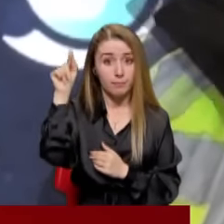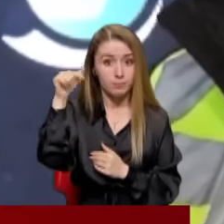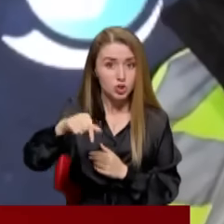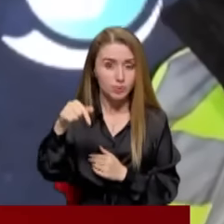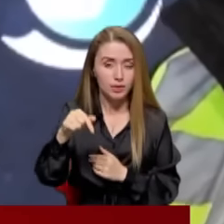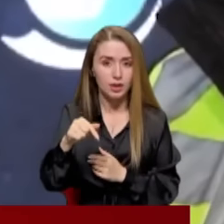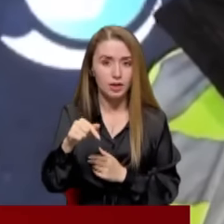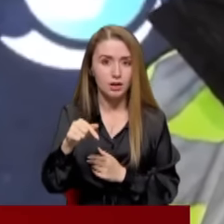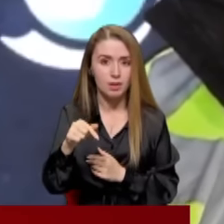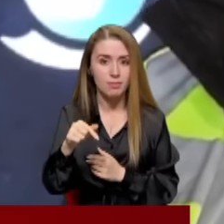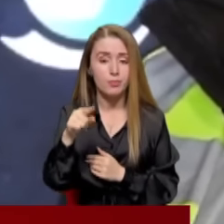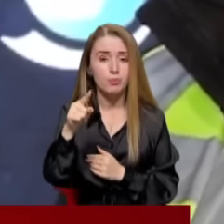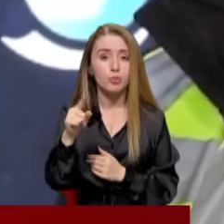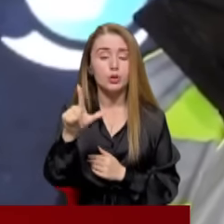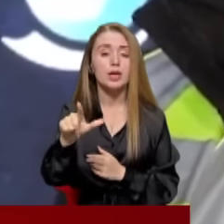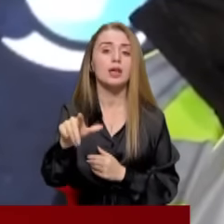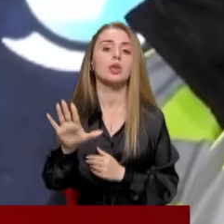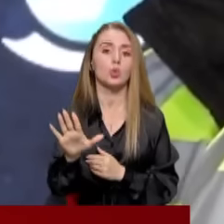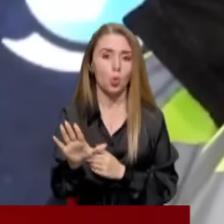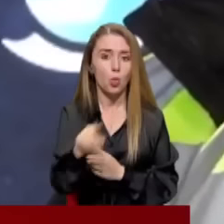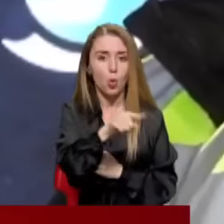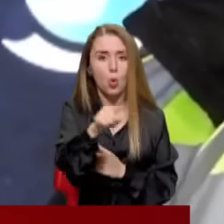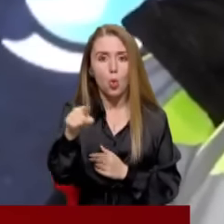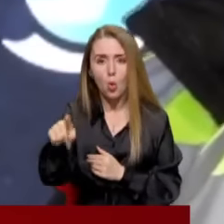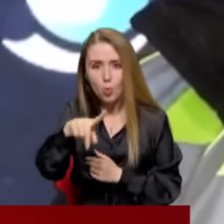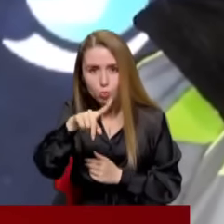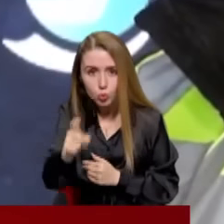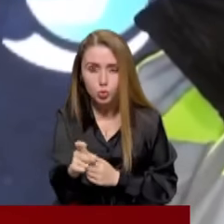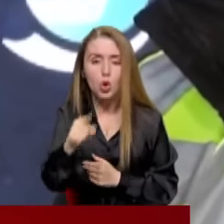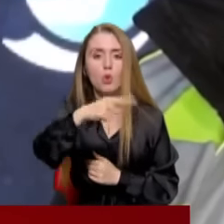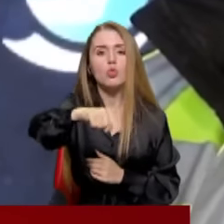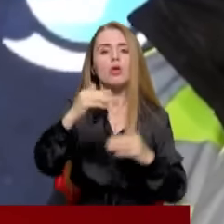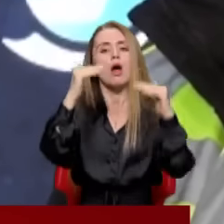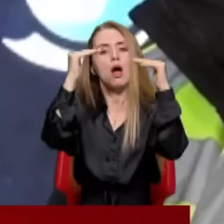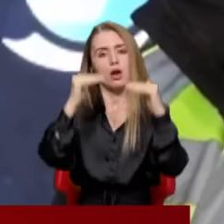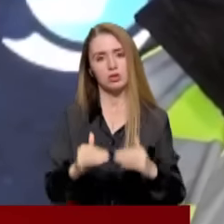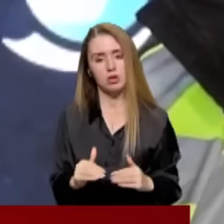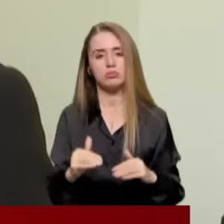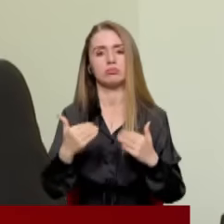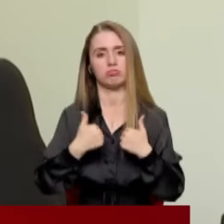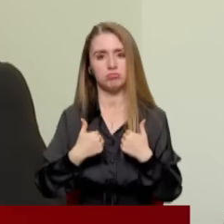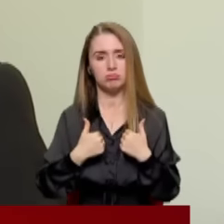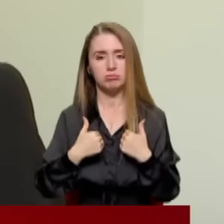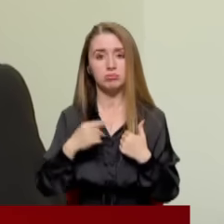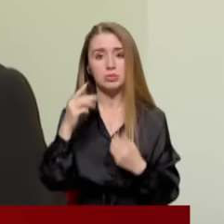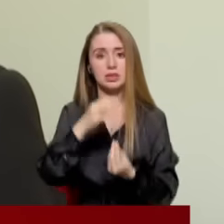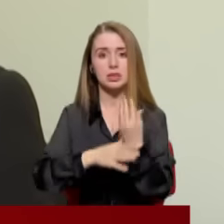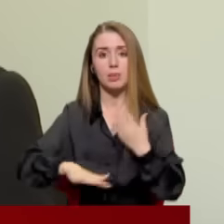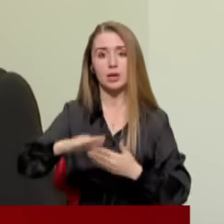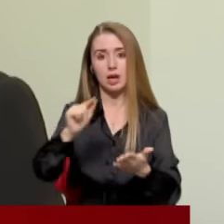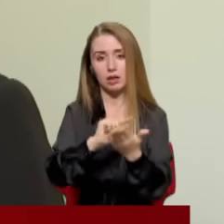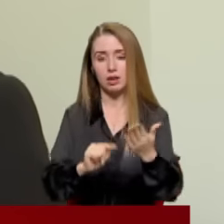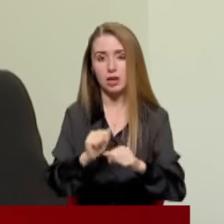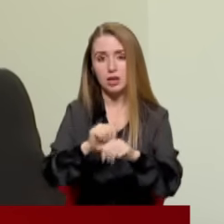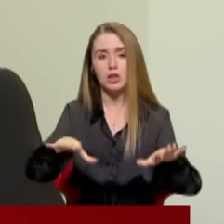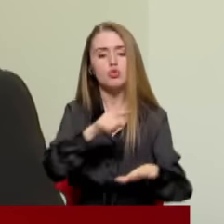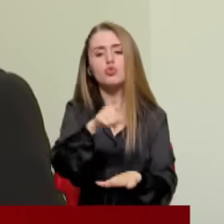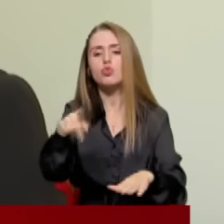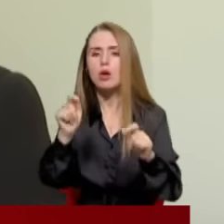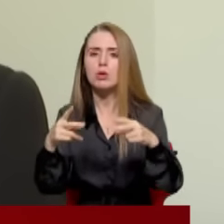anda anlamını kaybetmiş bir takım kalemlerin tespit edilerek bunlar da azaltmaya gidilmesi. Bir sabah genelge yayınlarsınız, şunlar